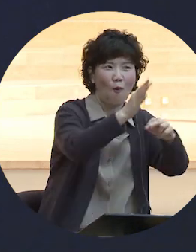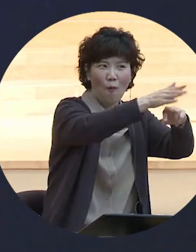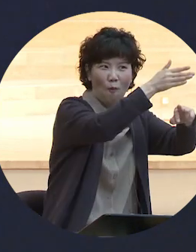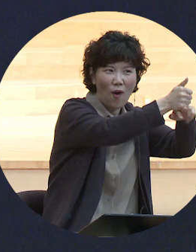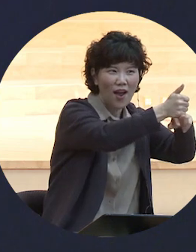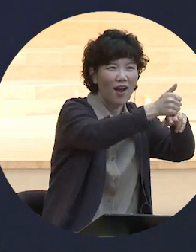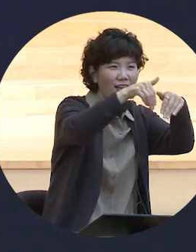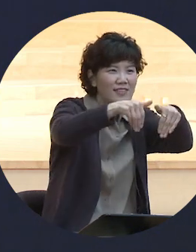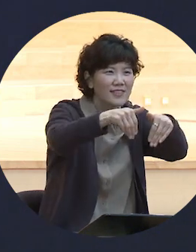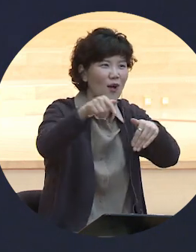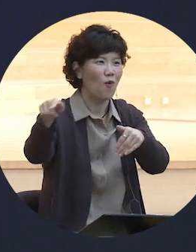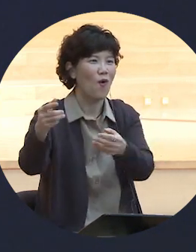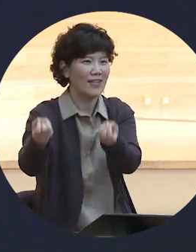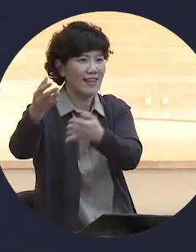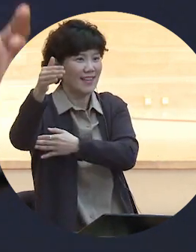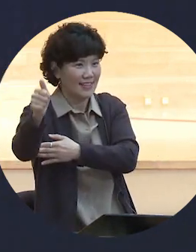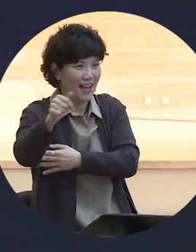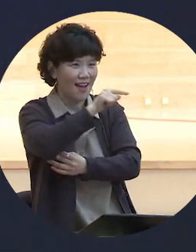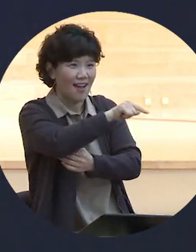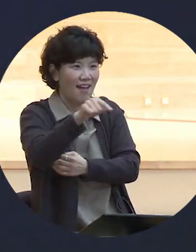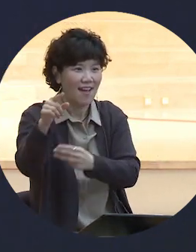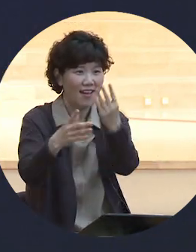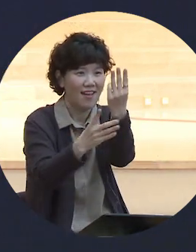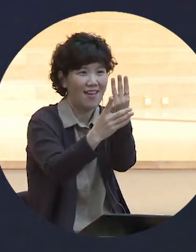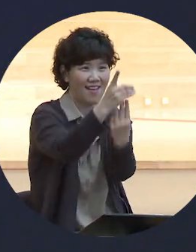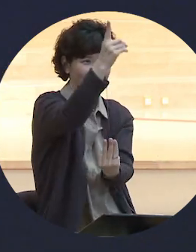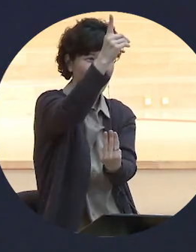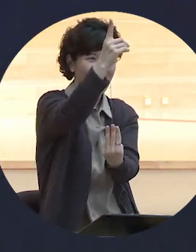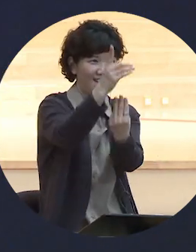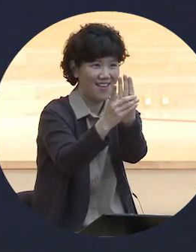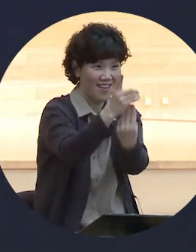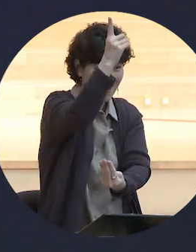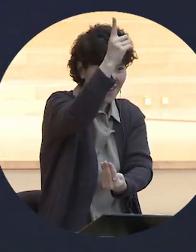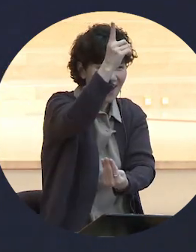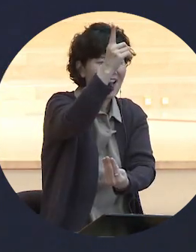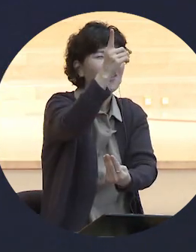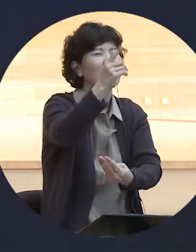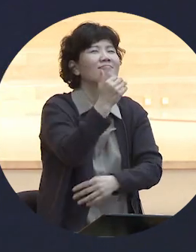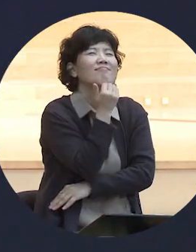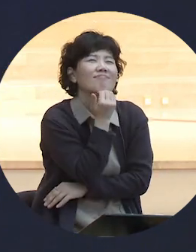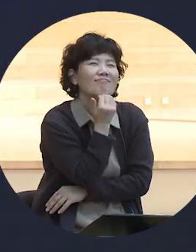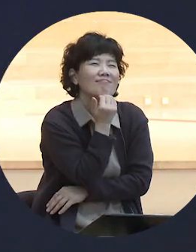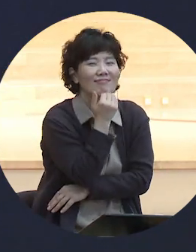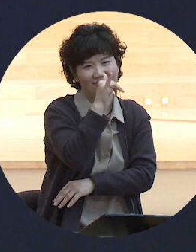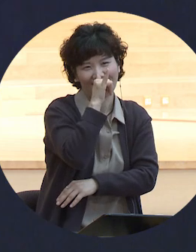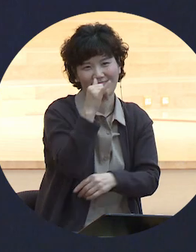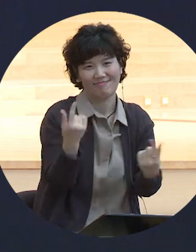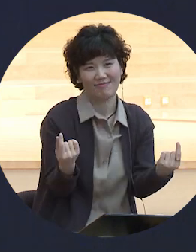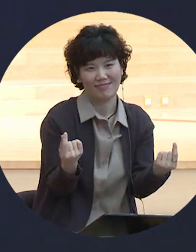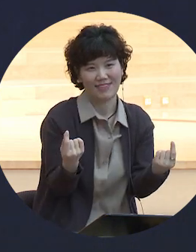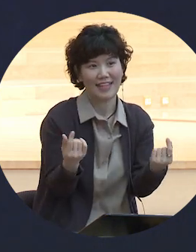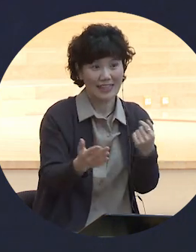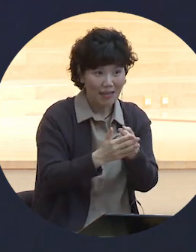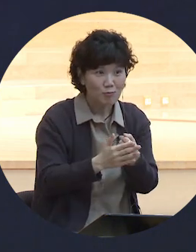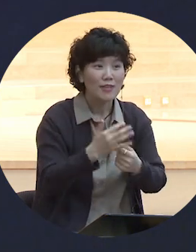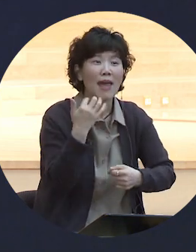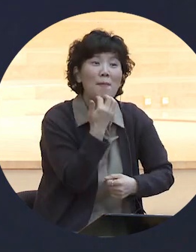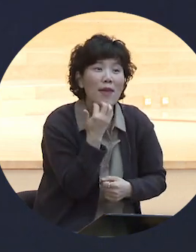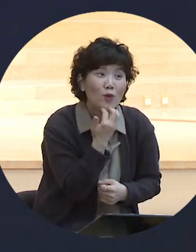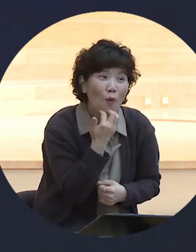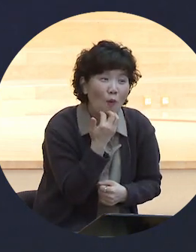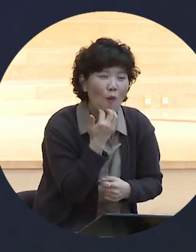왕과 선지자와 제사장의 역할을 다 통합하는 그 어떤 분을 기다리고 있었던. 그런데 베드로가